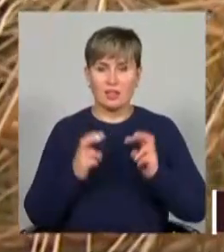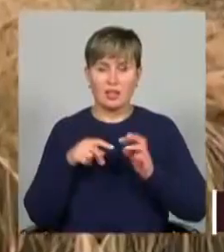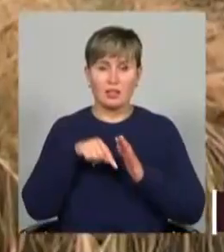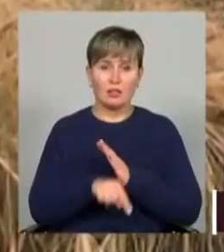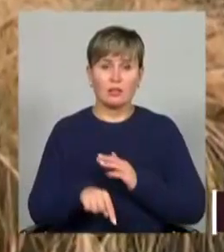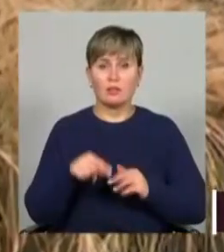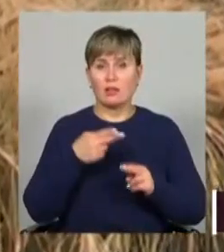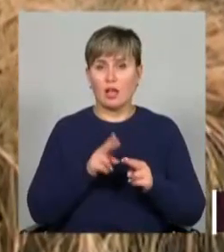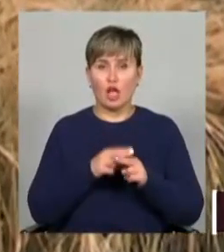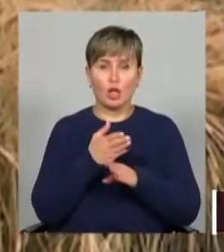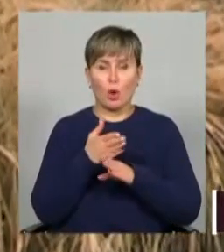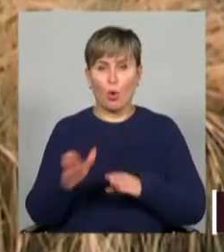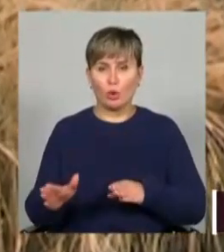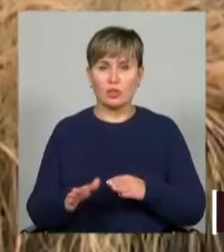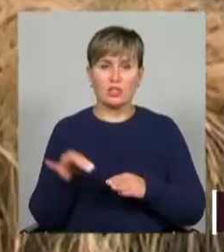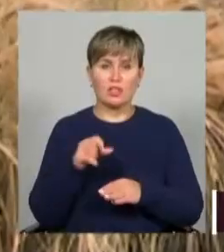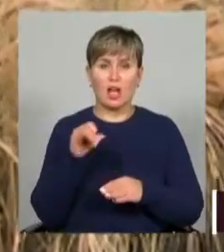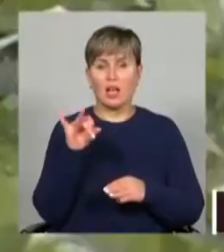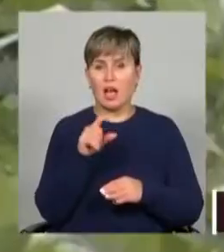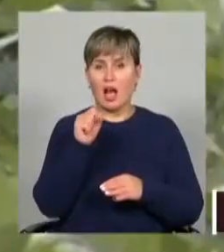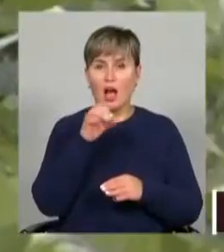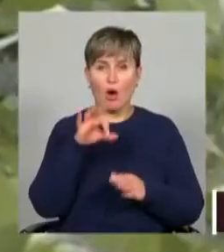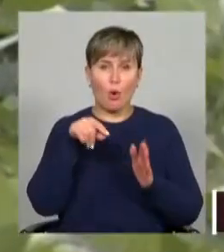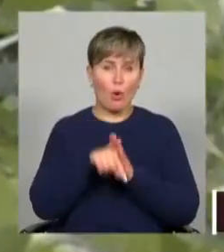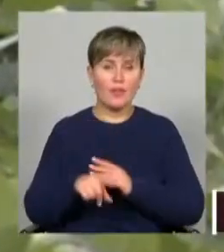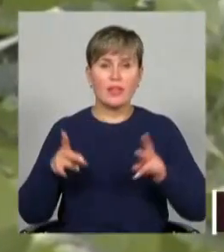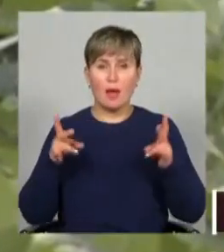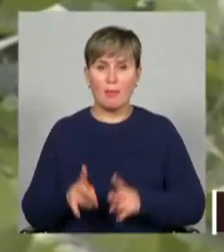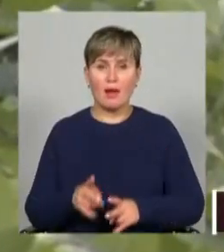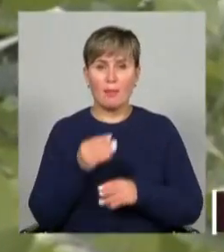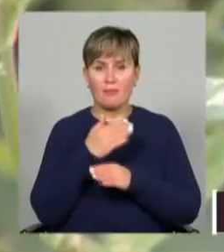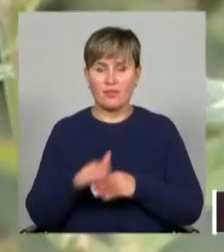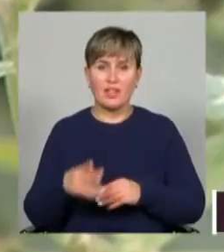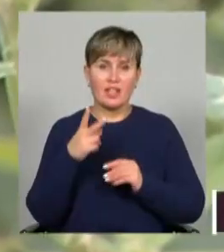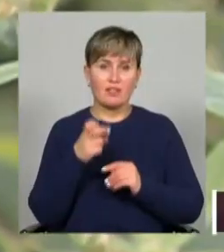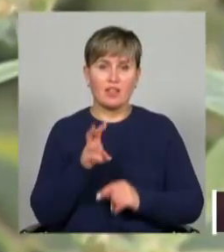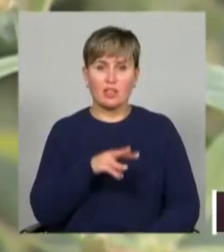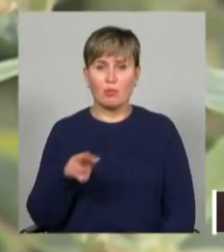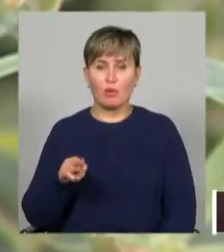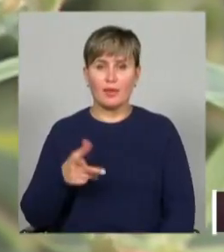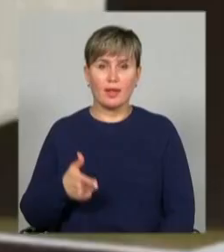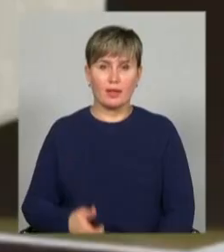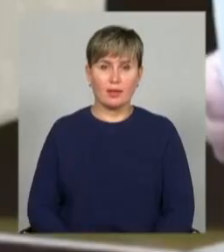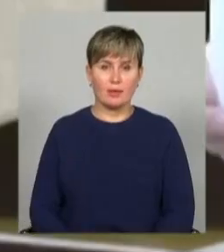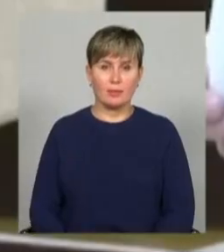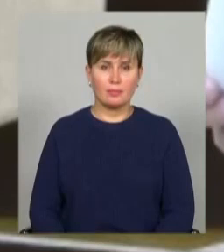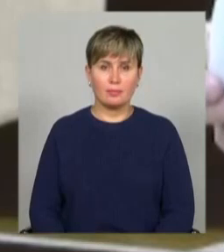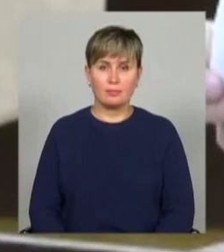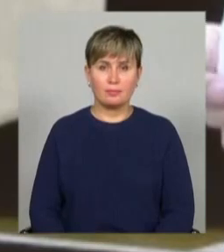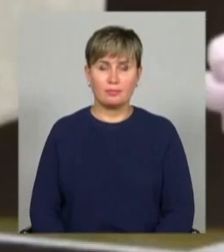поддержку этой отрасли из акционерного общества «Жасылдаму» необходимо выделить 200 миллионов тенге.